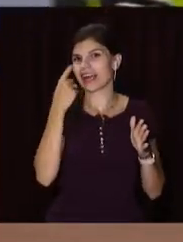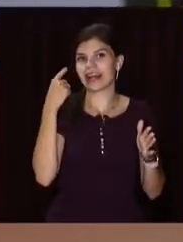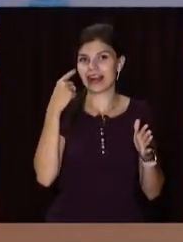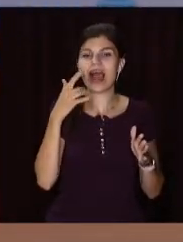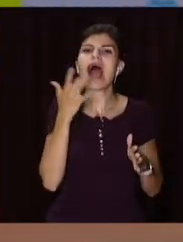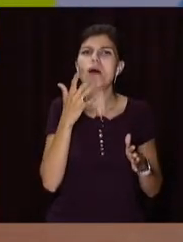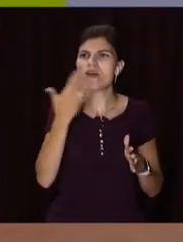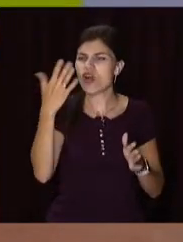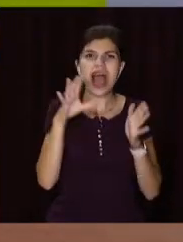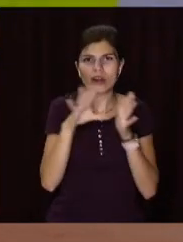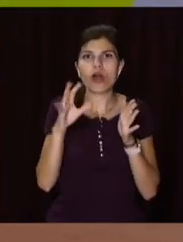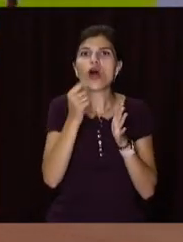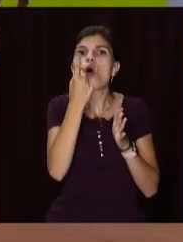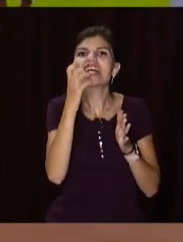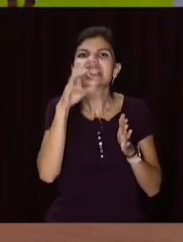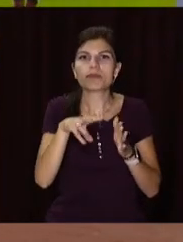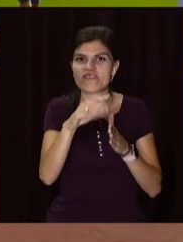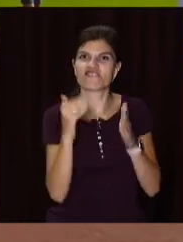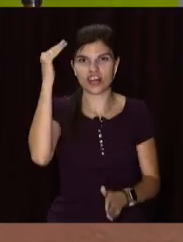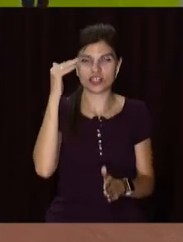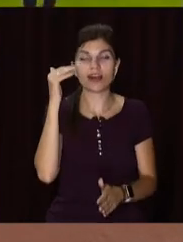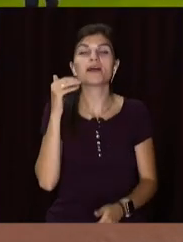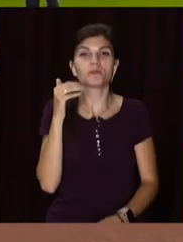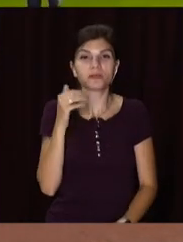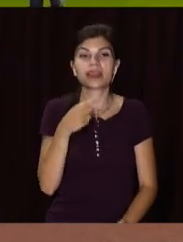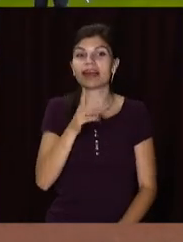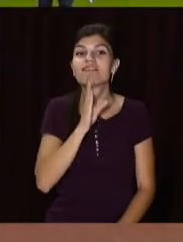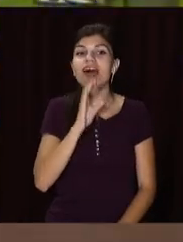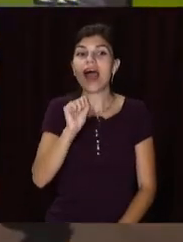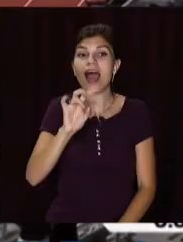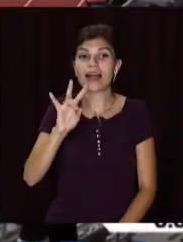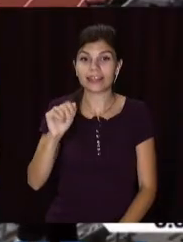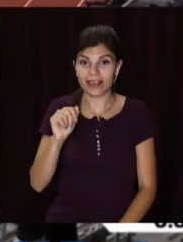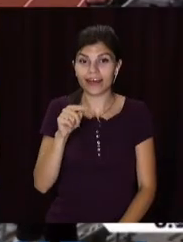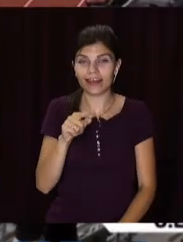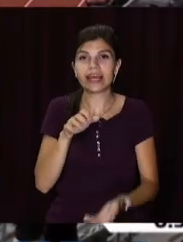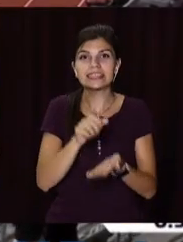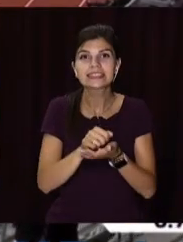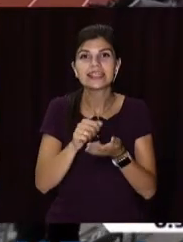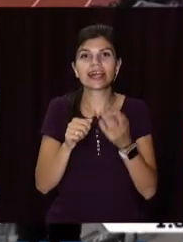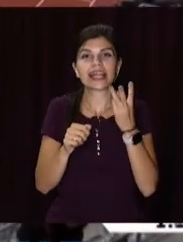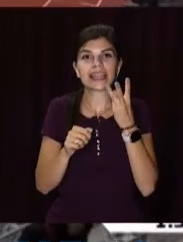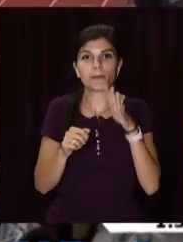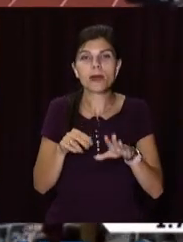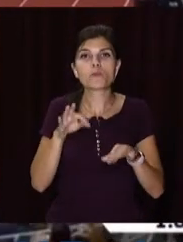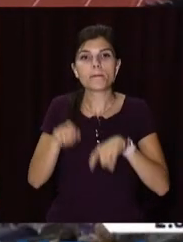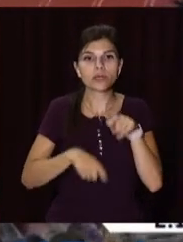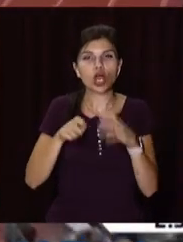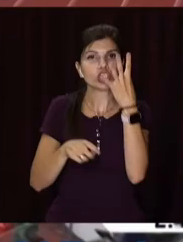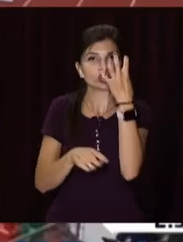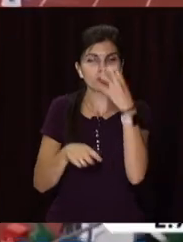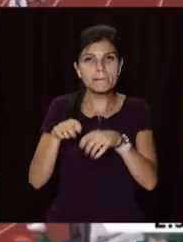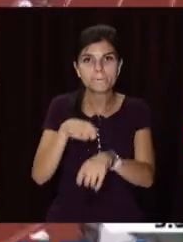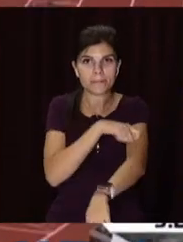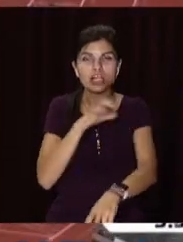належав американці, на 1 сантиметр. Водночас Анна Рижикова-Ярощук зайняла 3-тє місце в бігу на 400 метрів